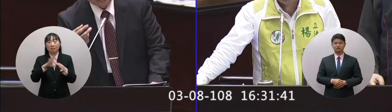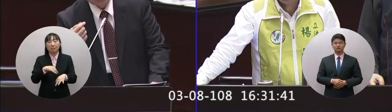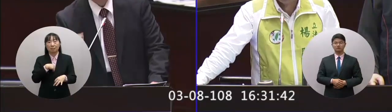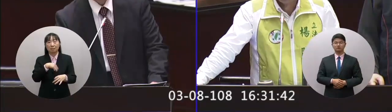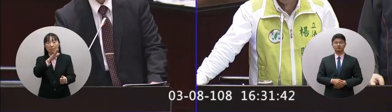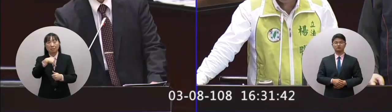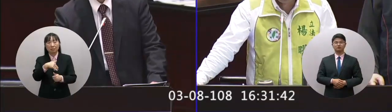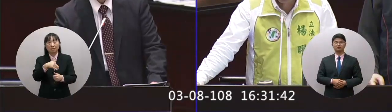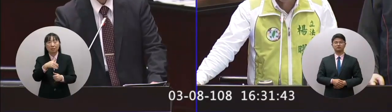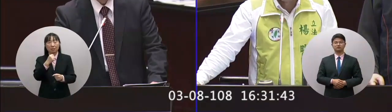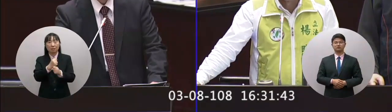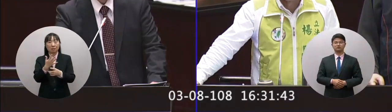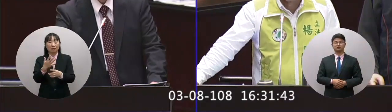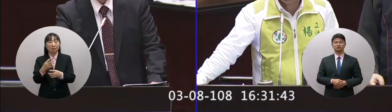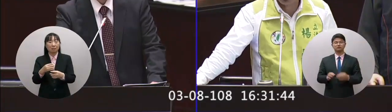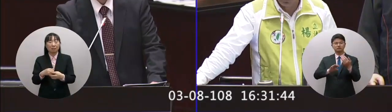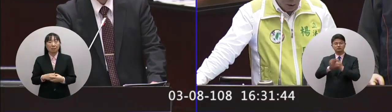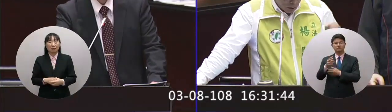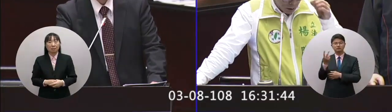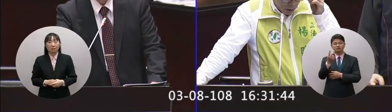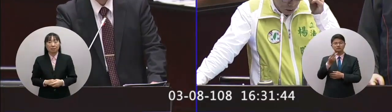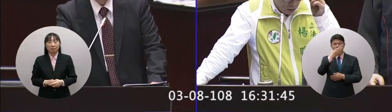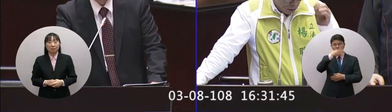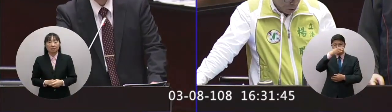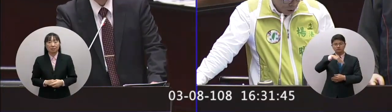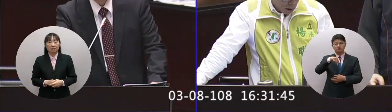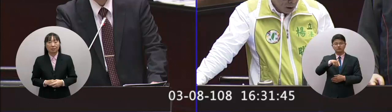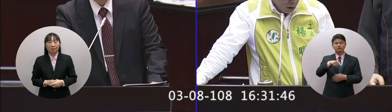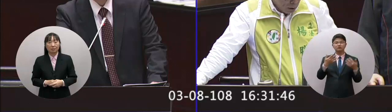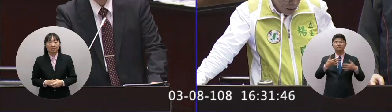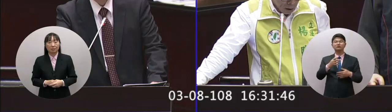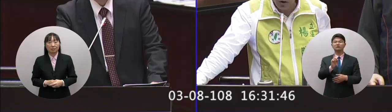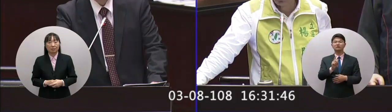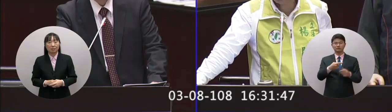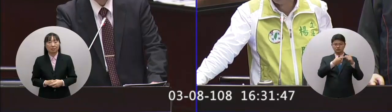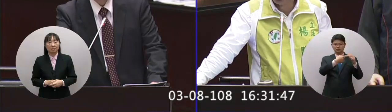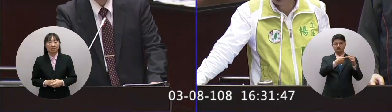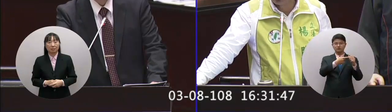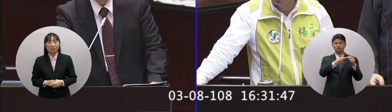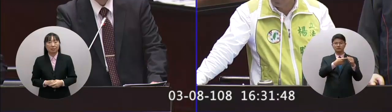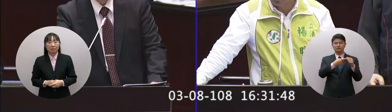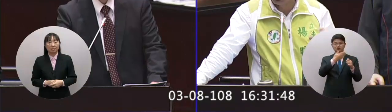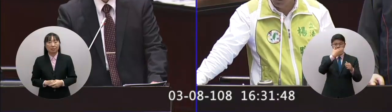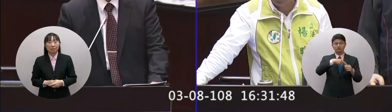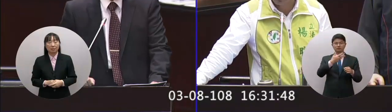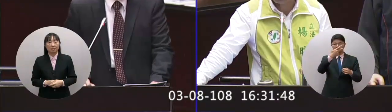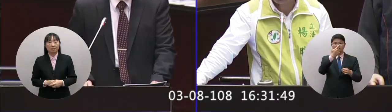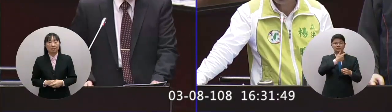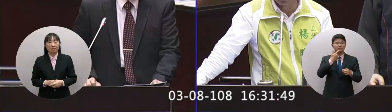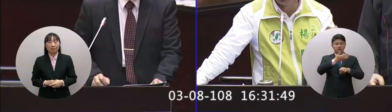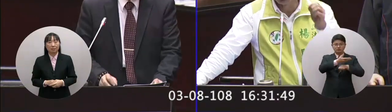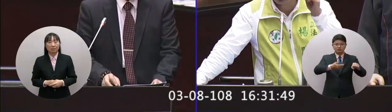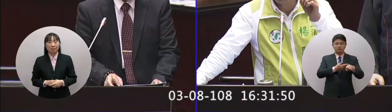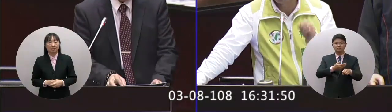大概两三年他就。 另外有两个澎湖的问题，第一个就是澎湖的七美岛跟万安